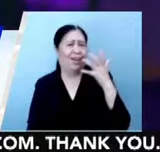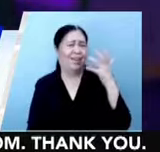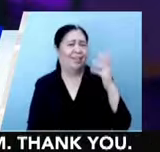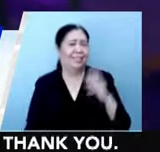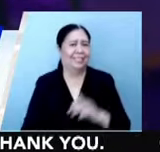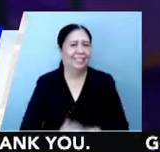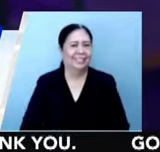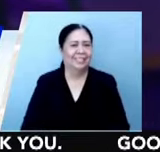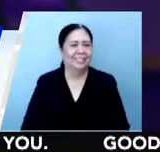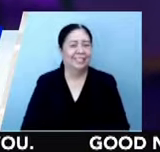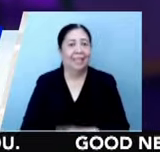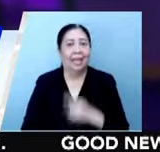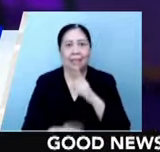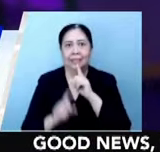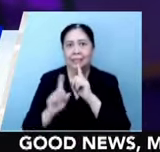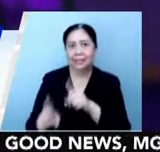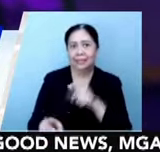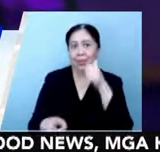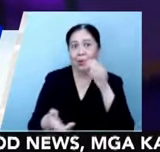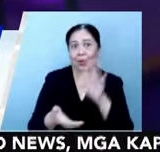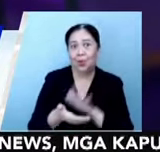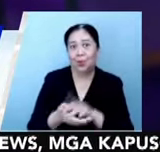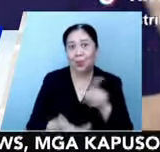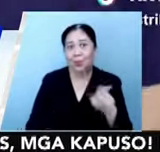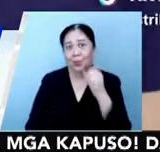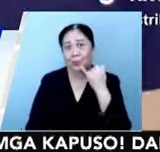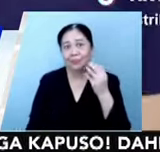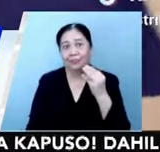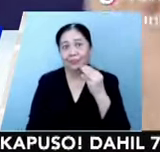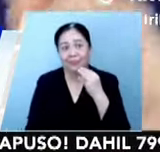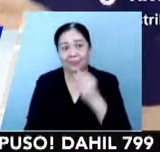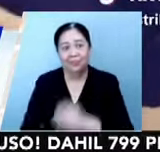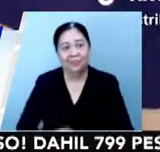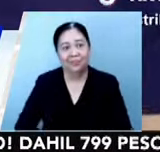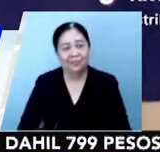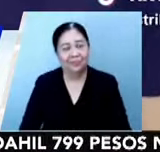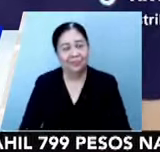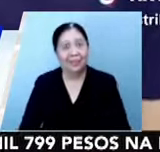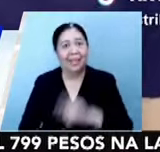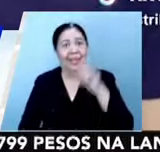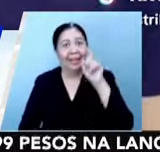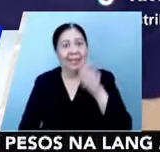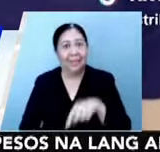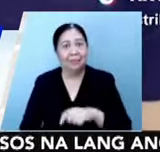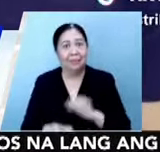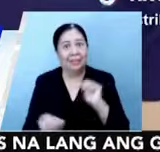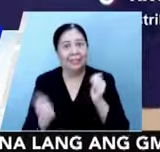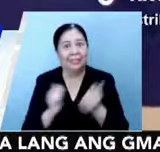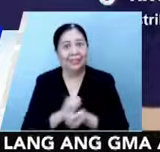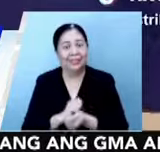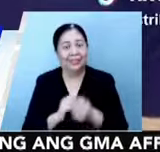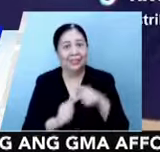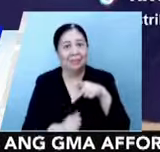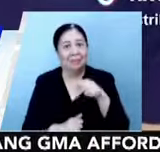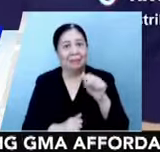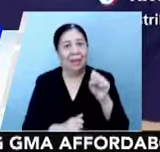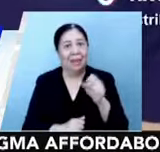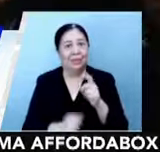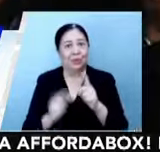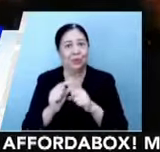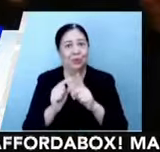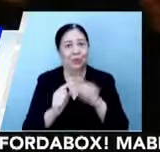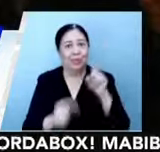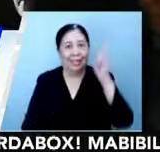At sagot ng misis ni Dennis na si Jenny Lynn, dapat na bang ibahin ang password ng kanilang